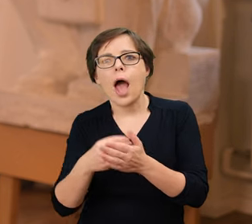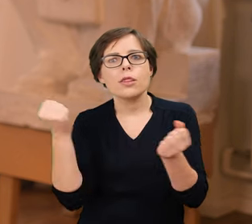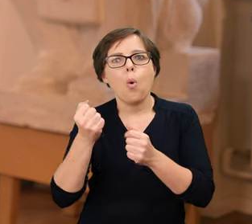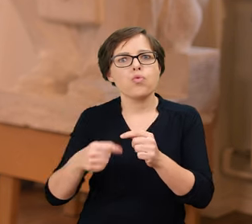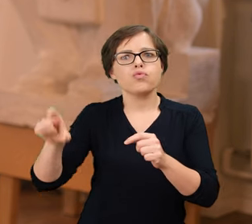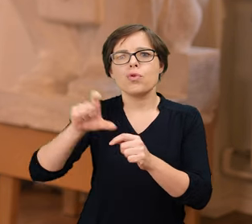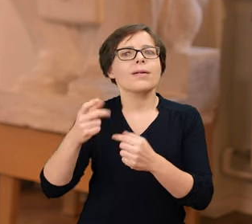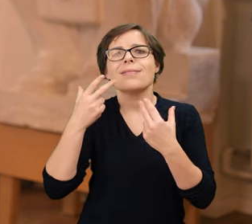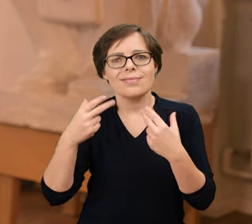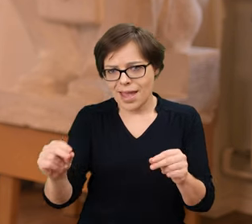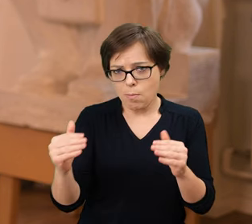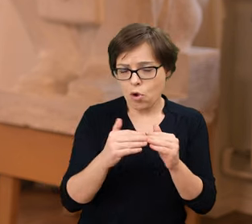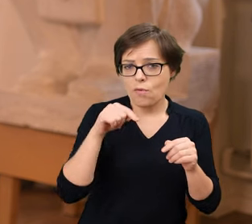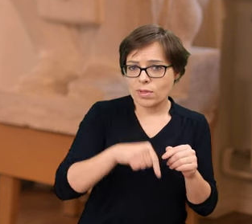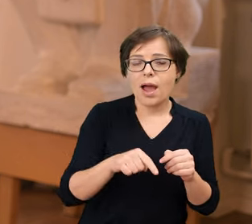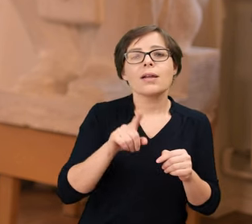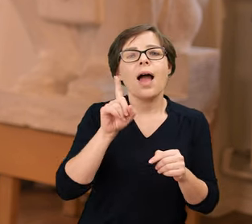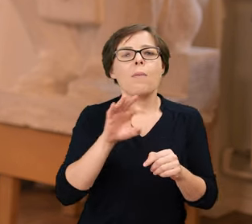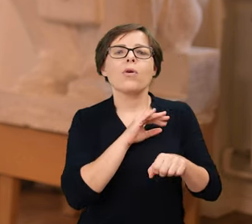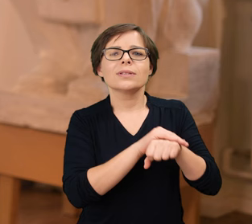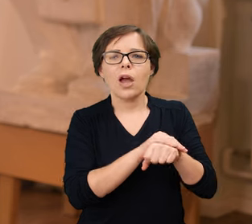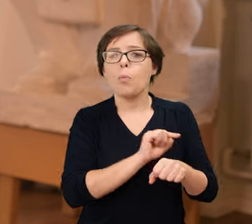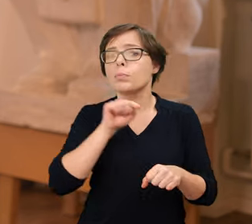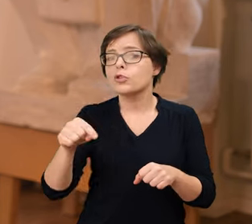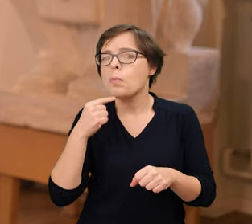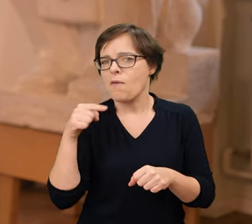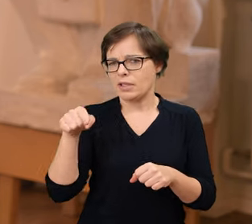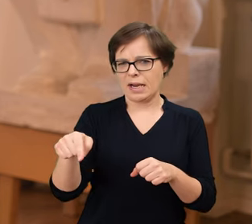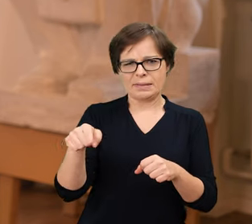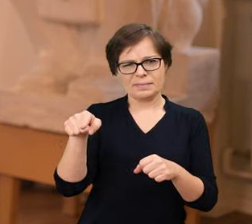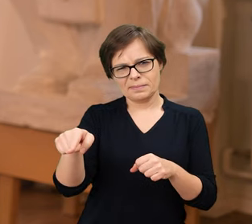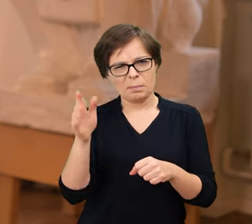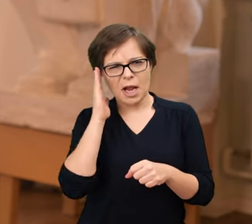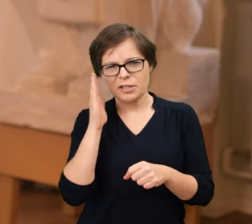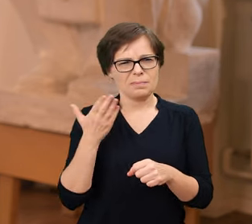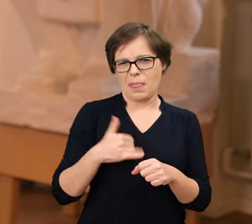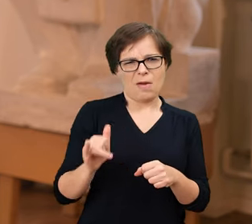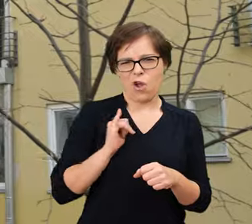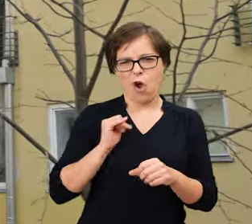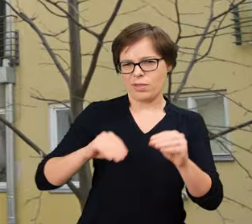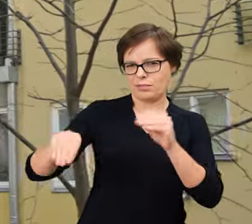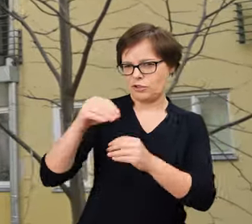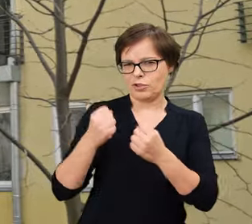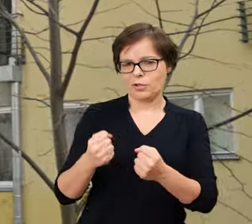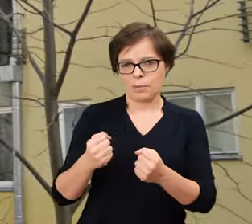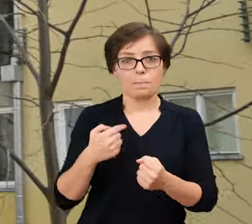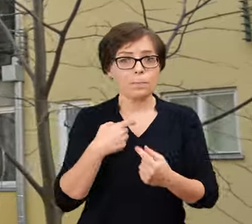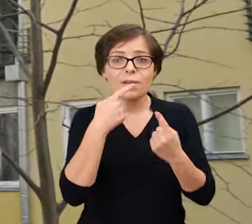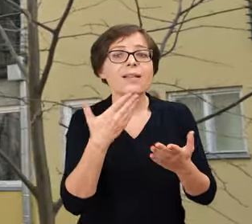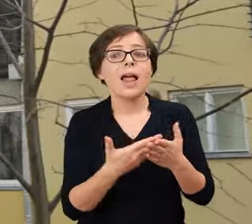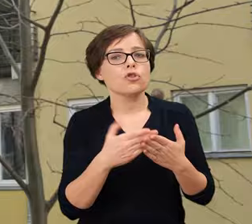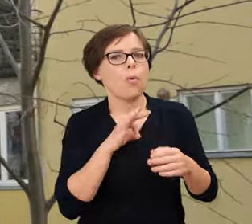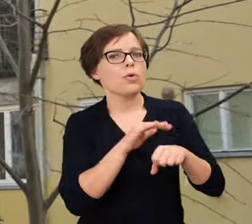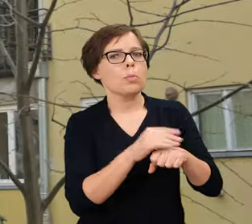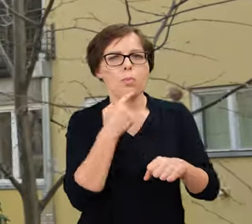że jest bardzo nieustawne. Warto powiedzieć, dlaczego znajomi odnieśli takie